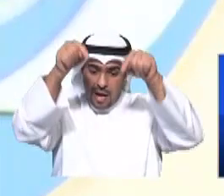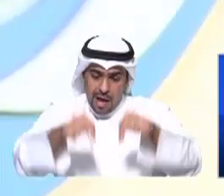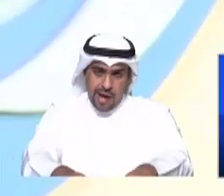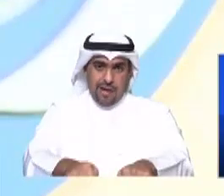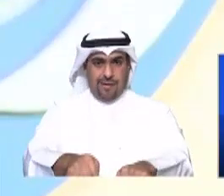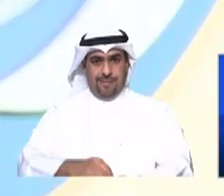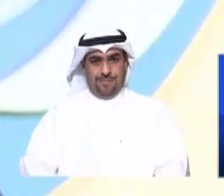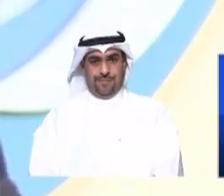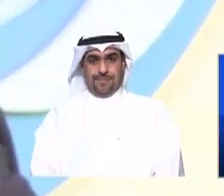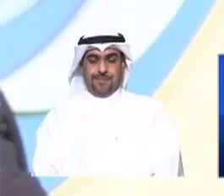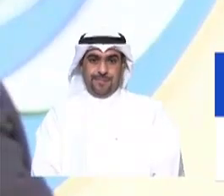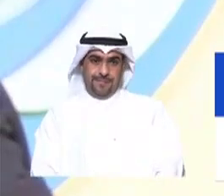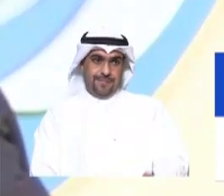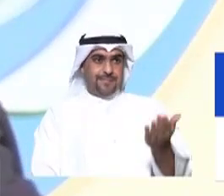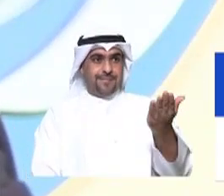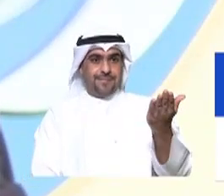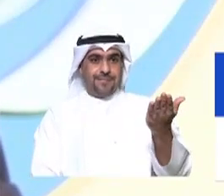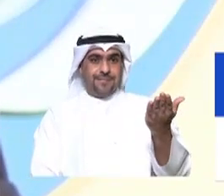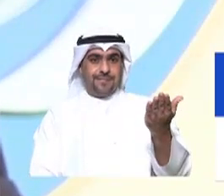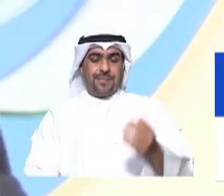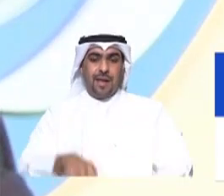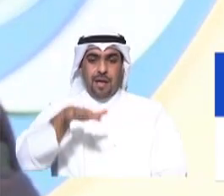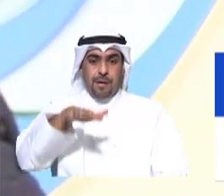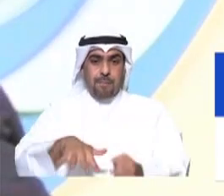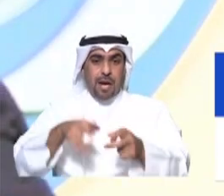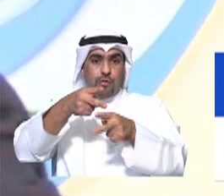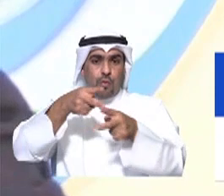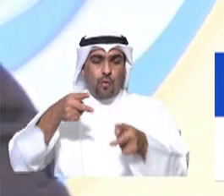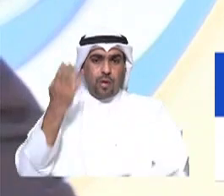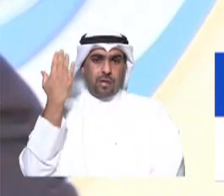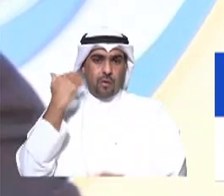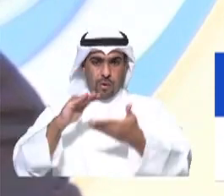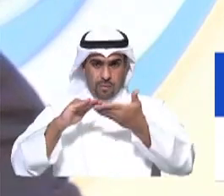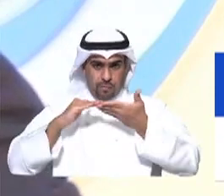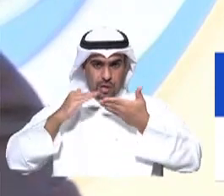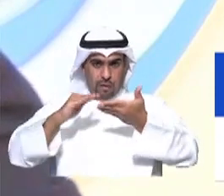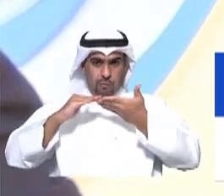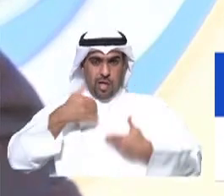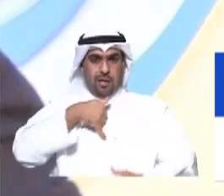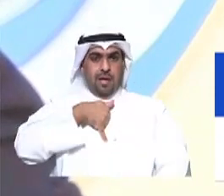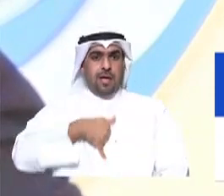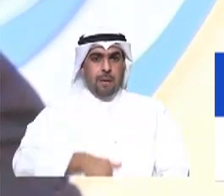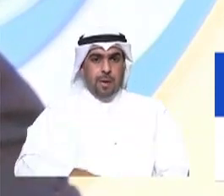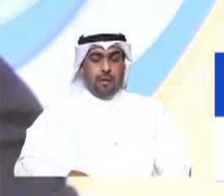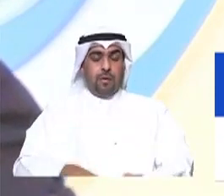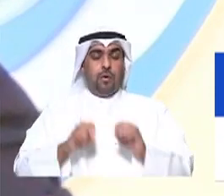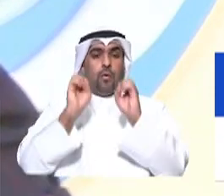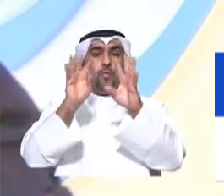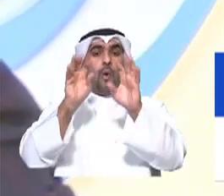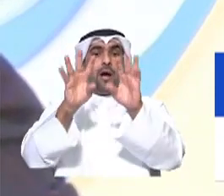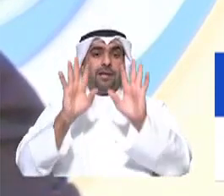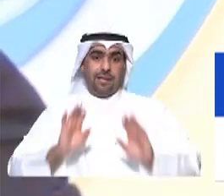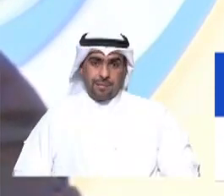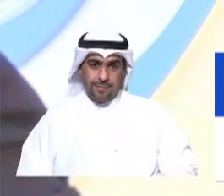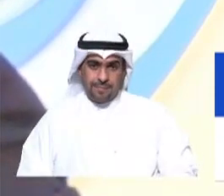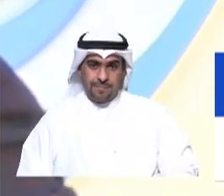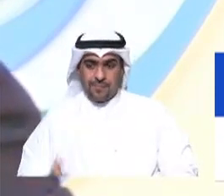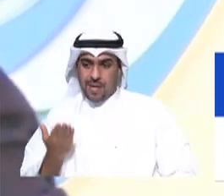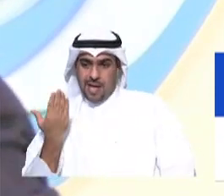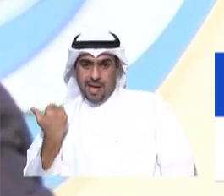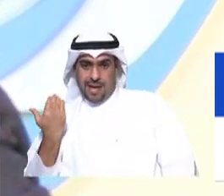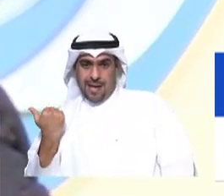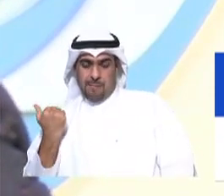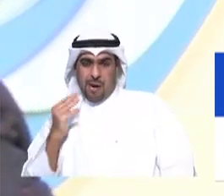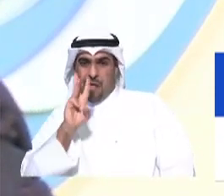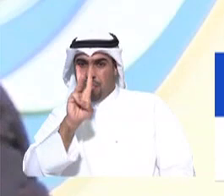منذ القدم إسهامات كبيرة، مؤخرا أو في الأعوام القليلة الماضية ساهمت الكويت